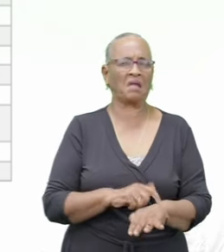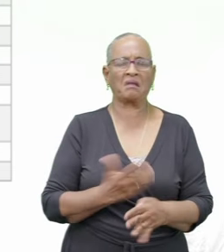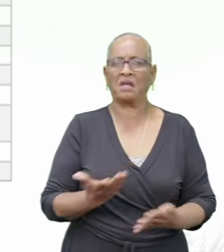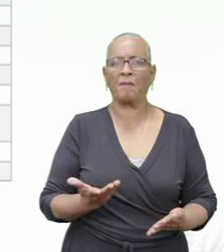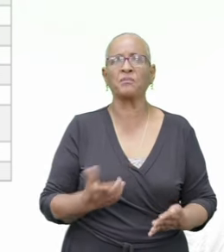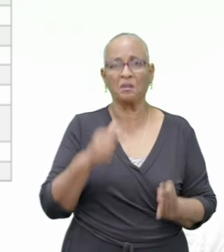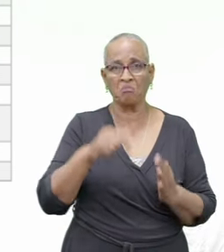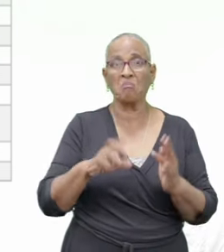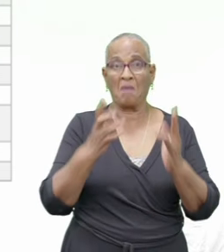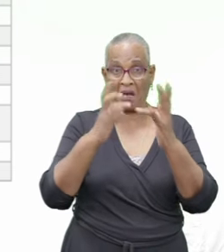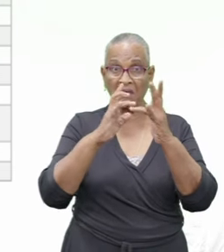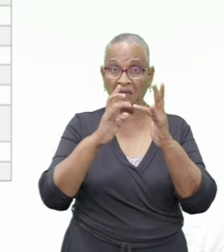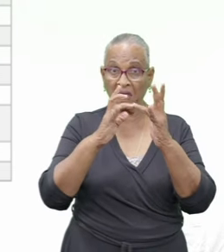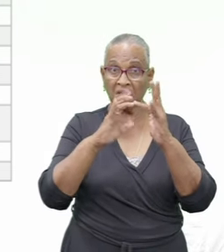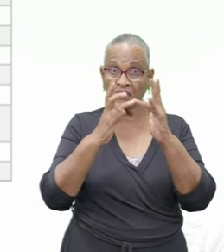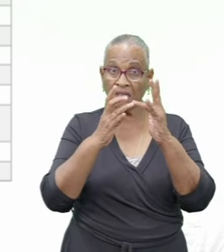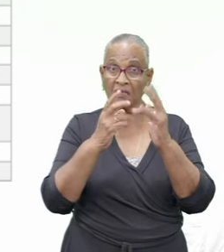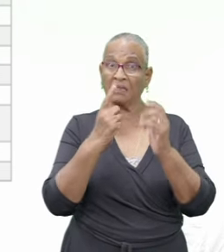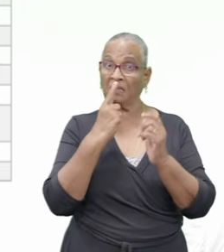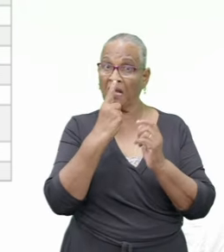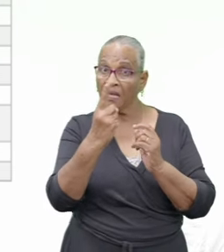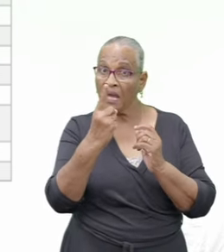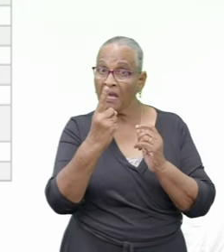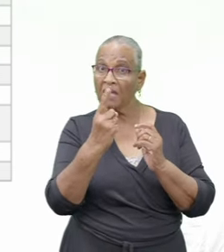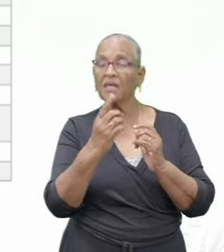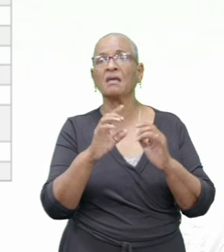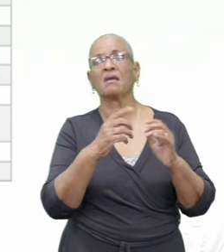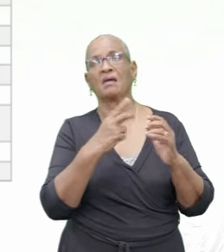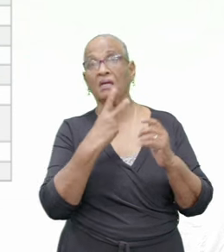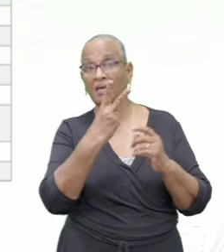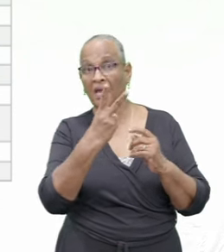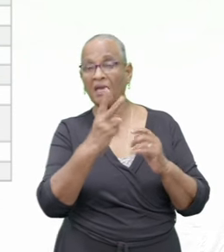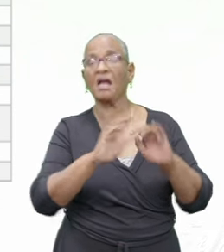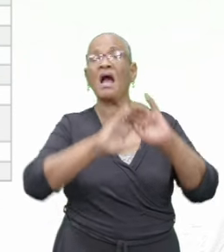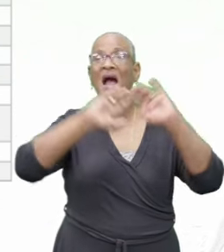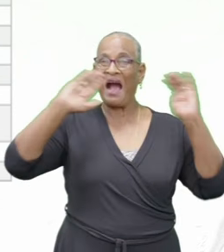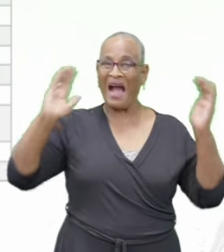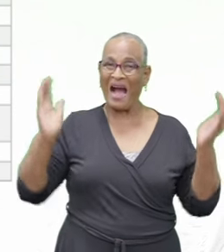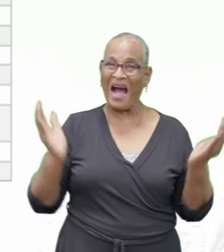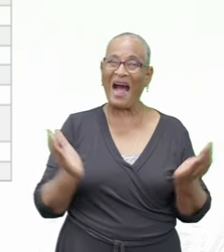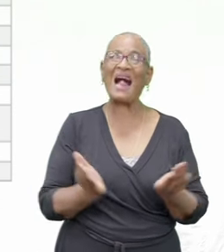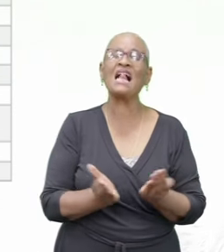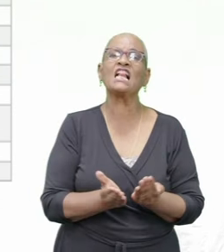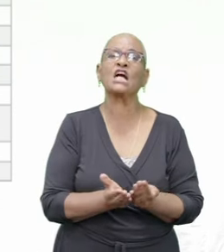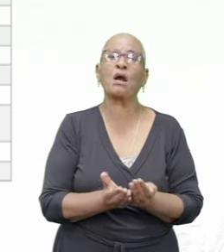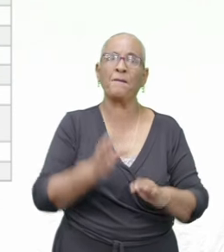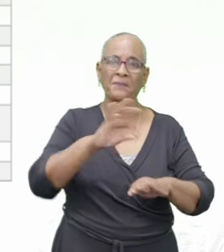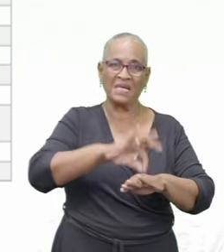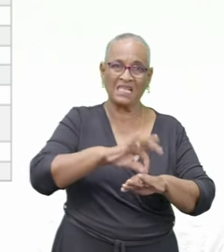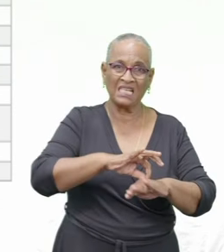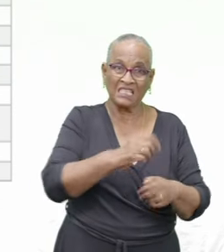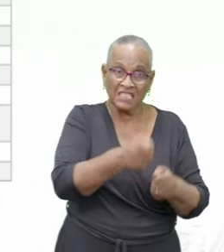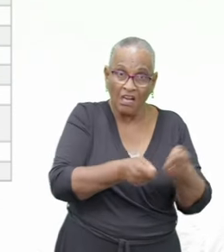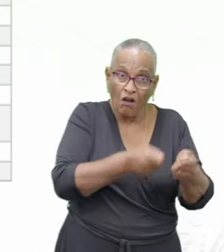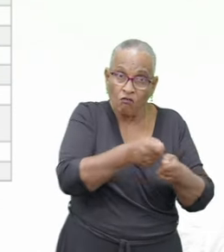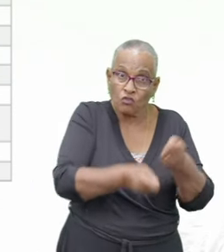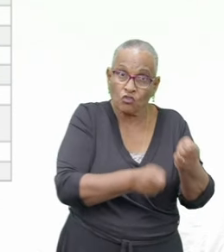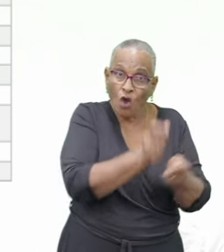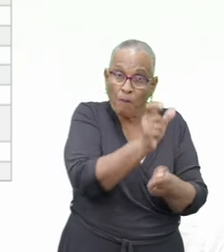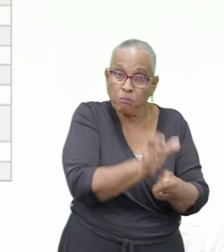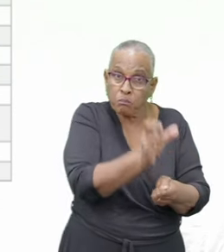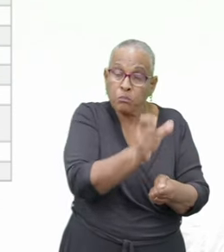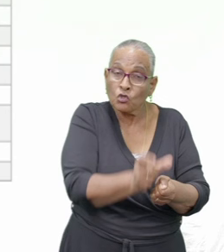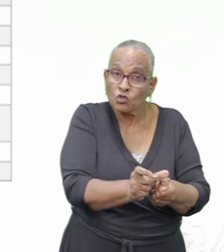kunnen presenteren voor u. En we hebben een onderscheid gemaakt tussen algemene verpleegkundigen, ziekenverzorgenden, alle groepen die u daaronder